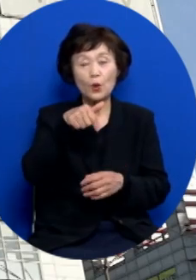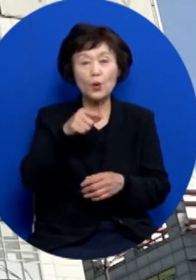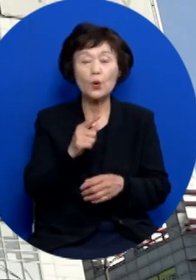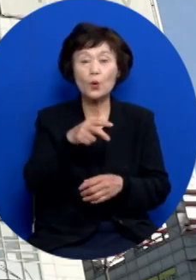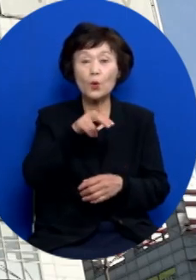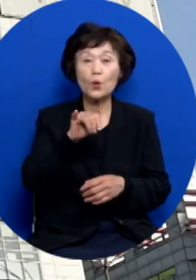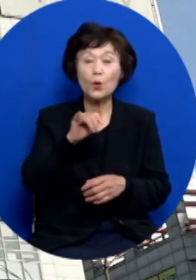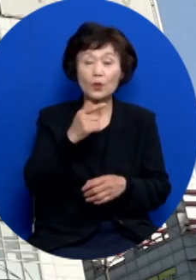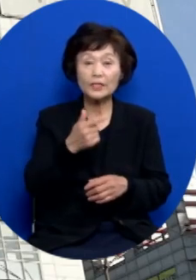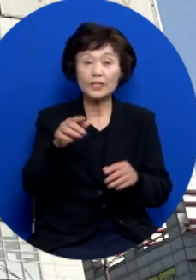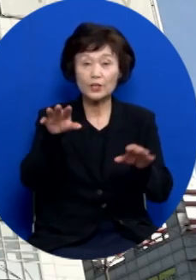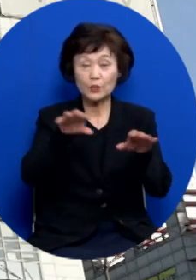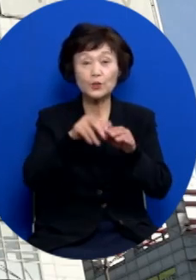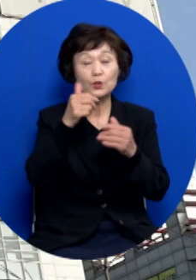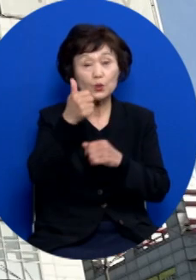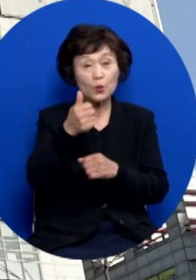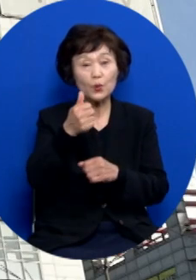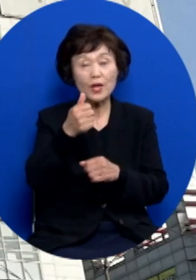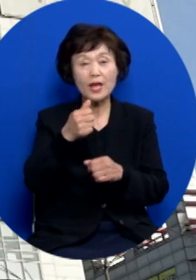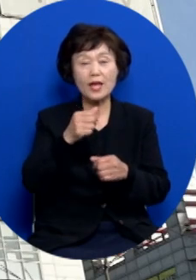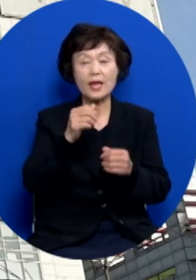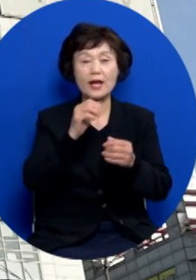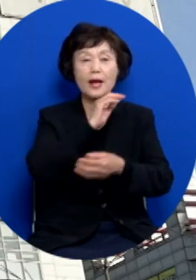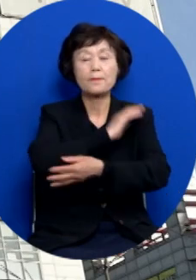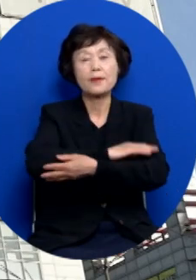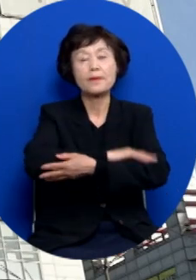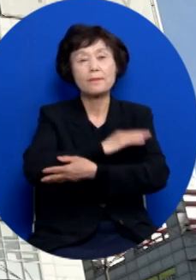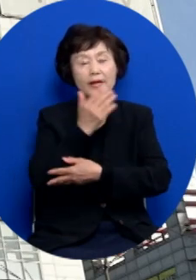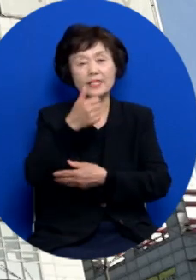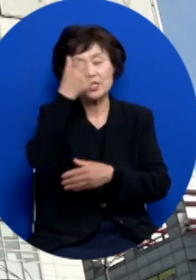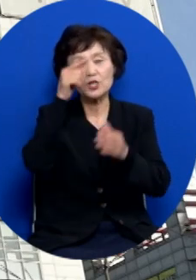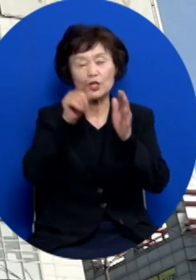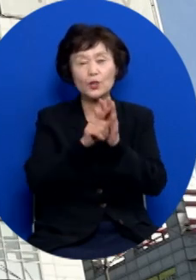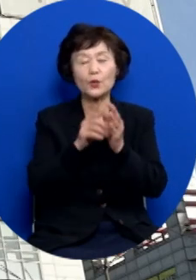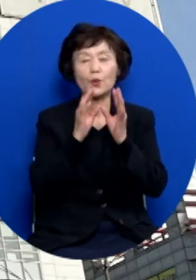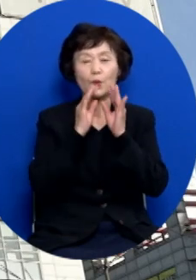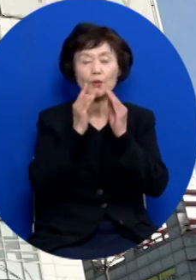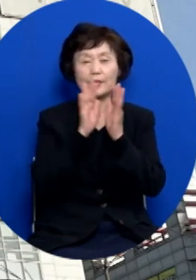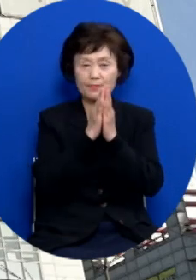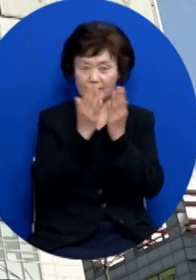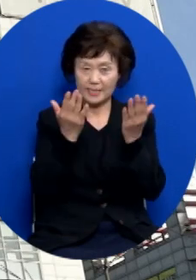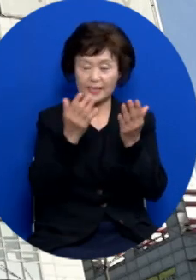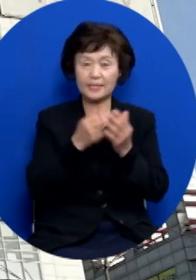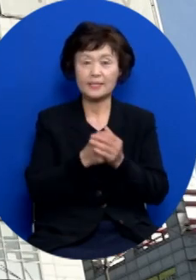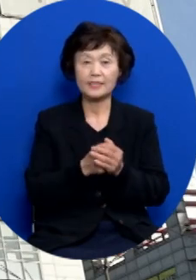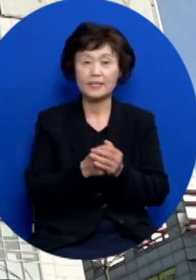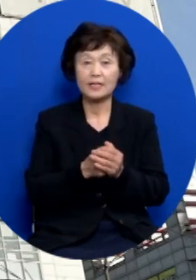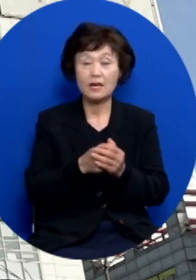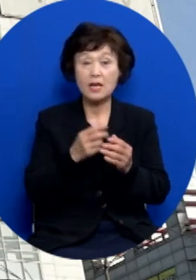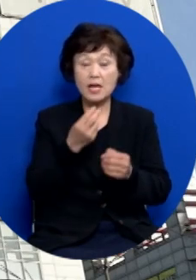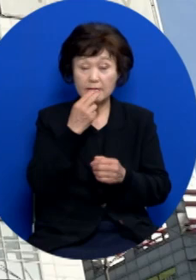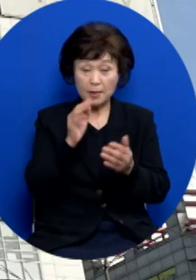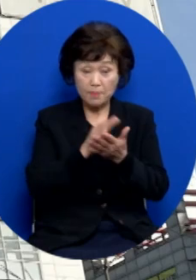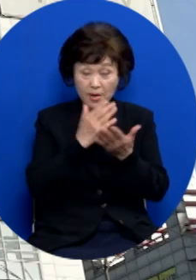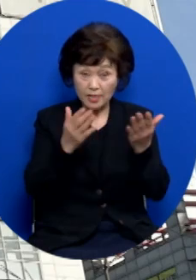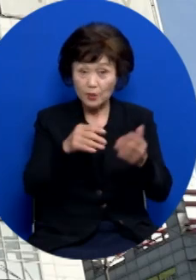교단지인 고신언론사가 발행하고 있는 월간 기독교 잡지입니다. 행사에는 월간고신 생명나무